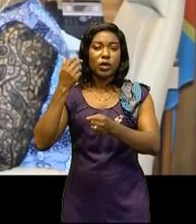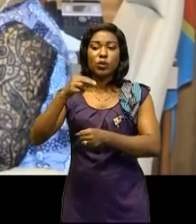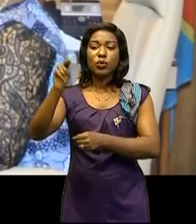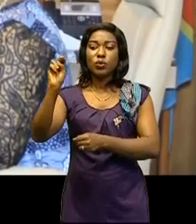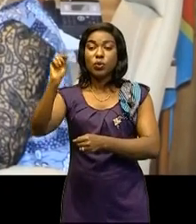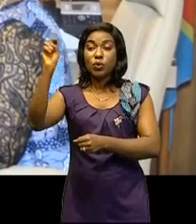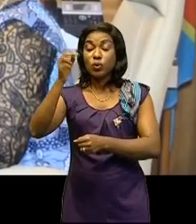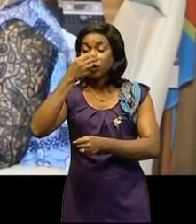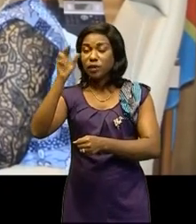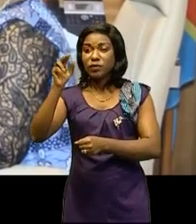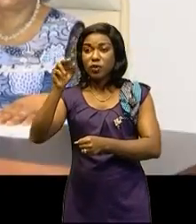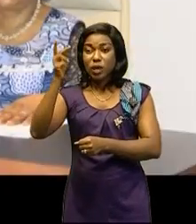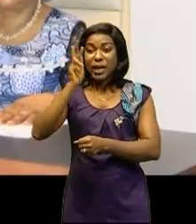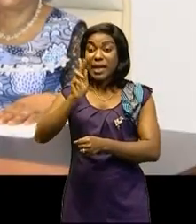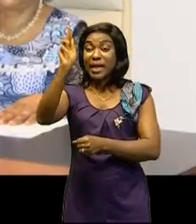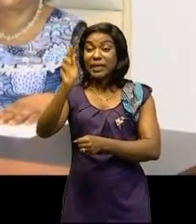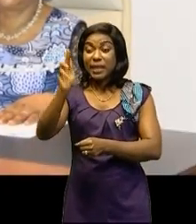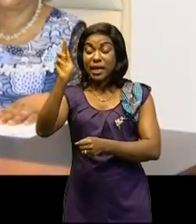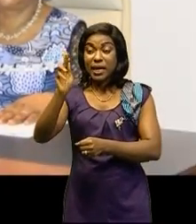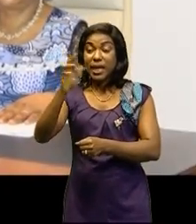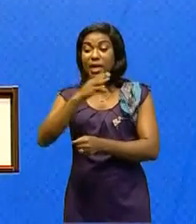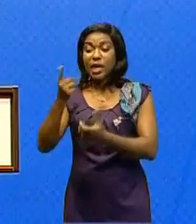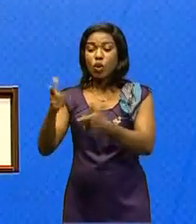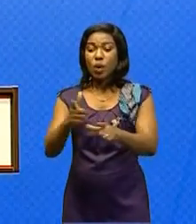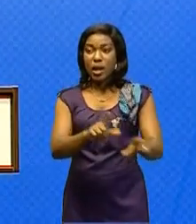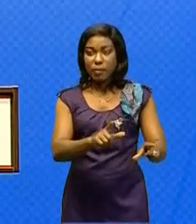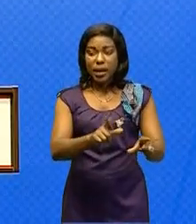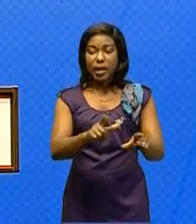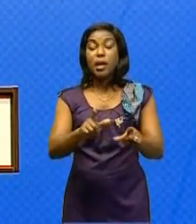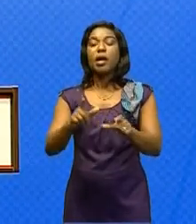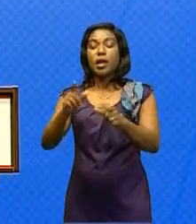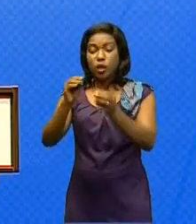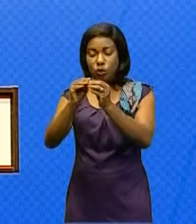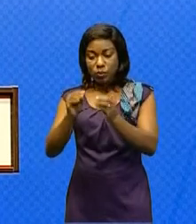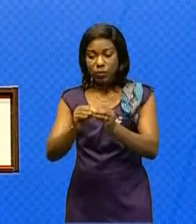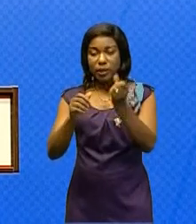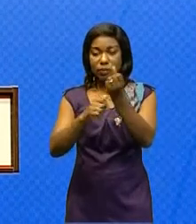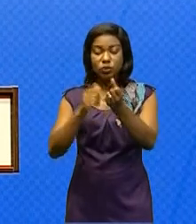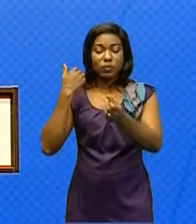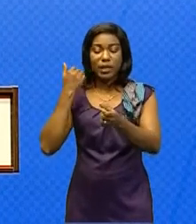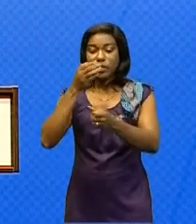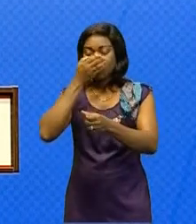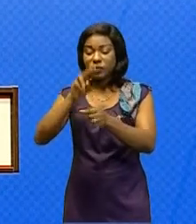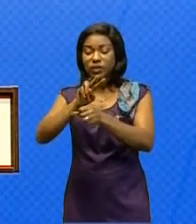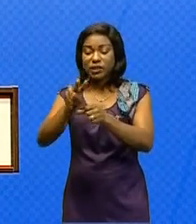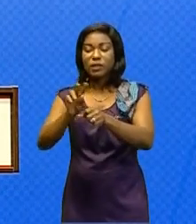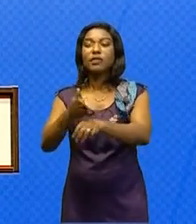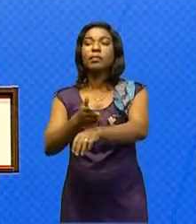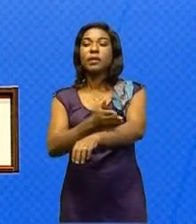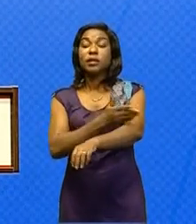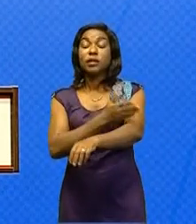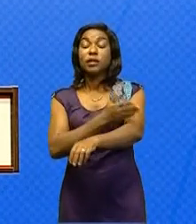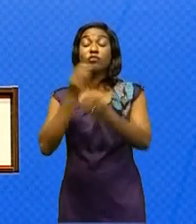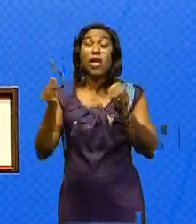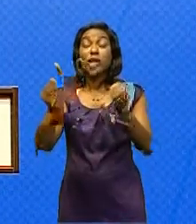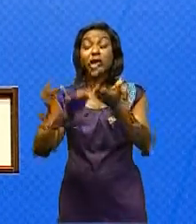Haut-Katanga, le Sud Kivu et le Lualaba. Face à cette situation, le gouvernement réitère son